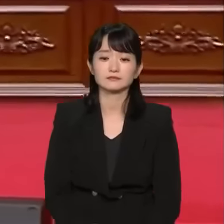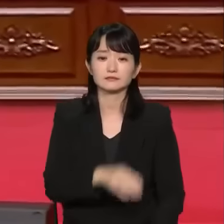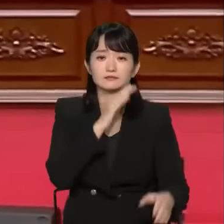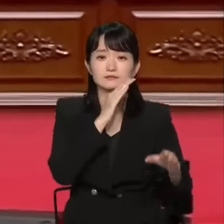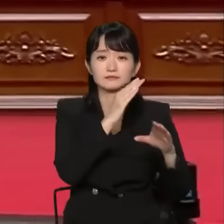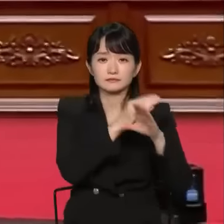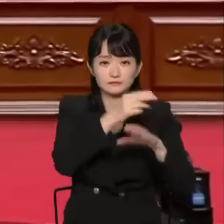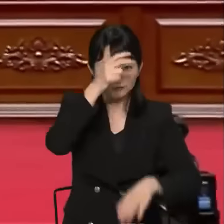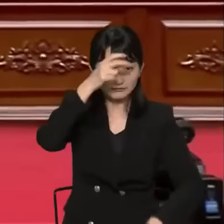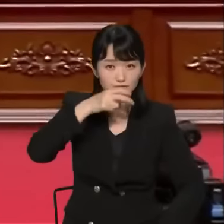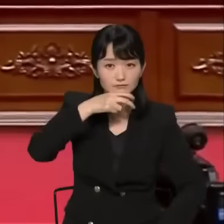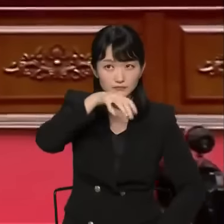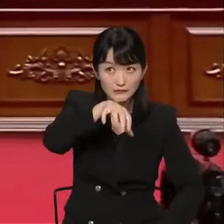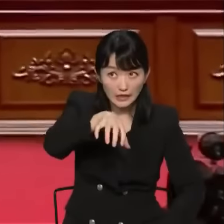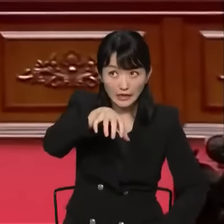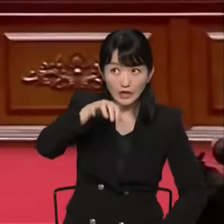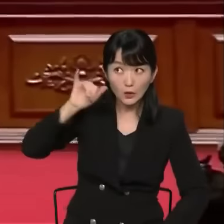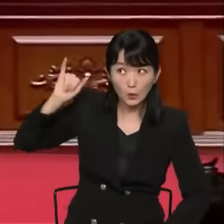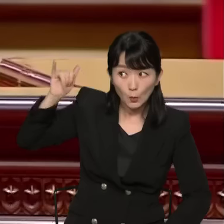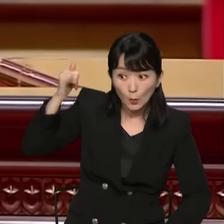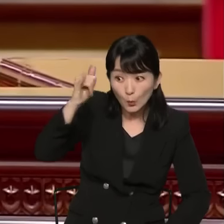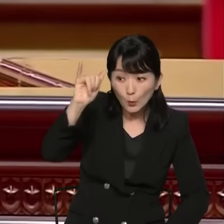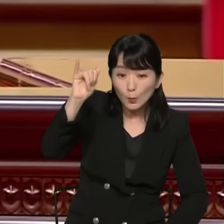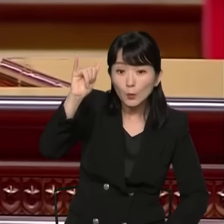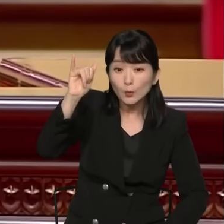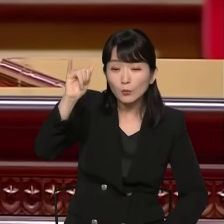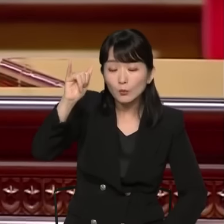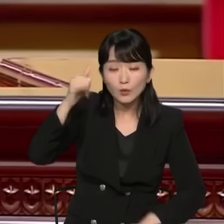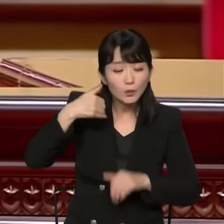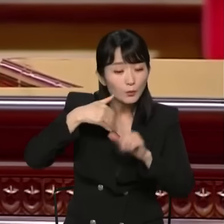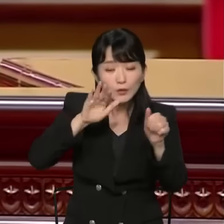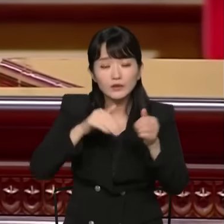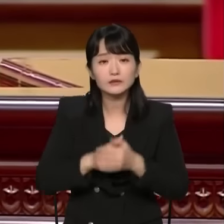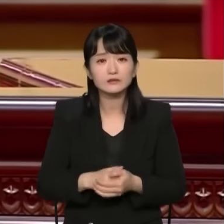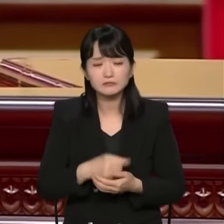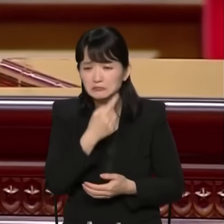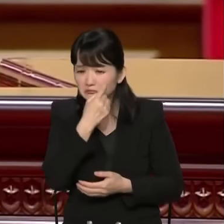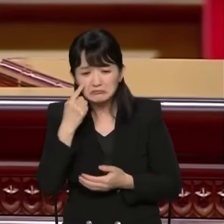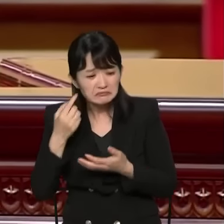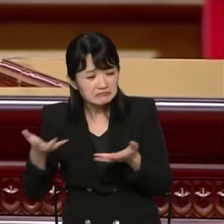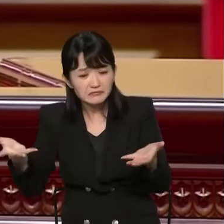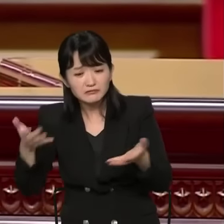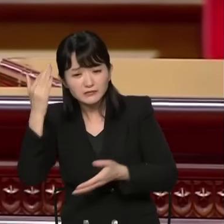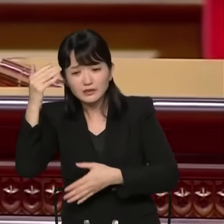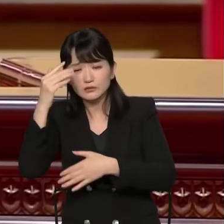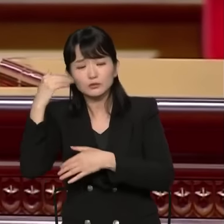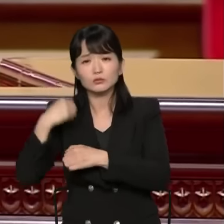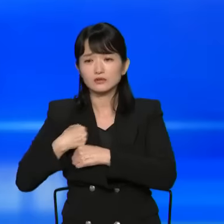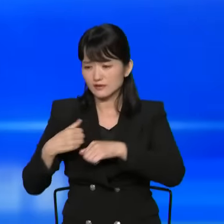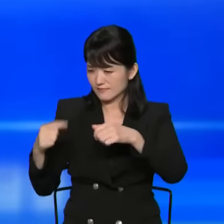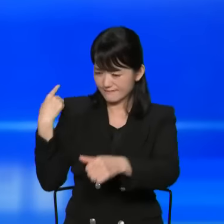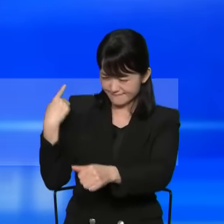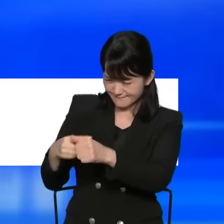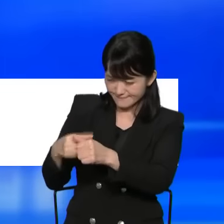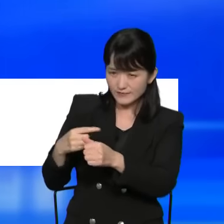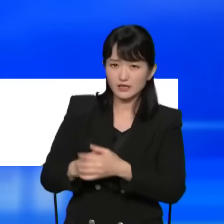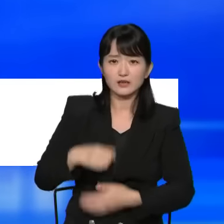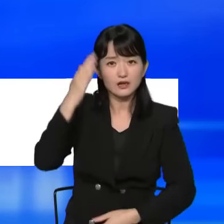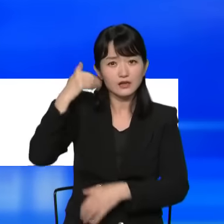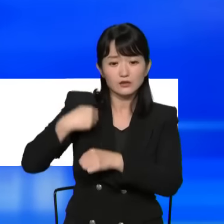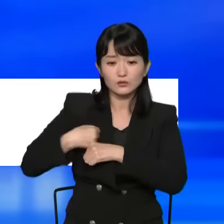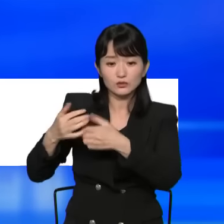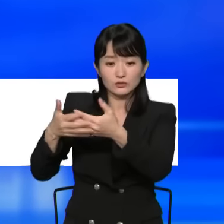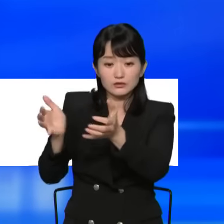북한은 평양 상공에 무인기를 보냈는지 확인해 줄 수 없다는 우리 군의 입장을 강하게 비판했습니다. 한국 군부가